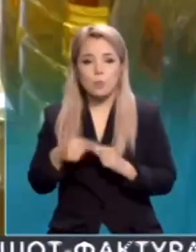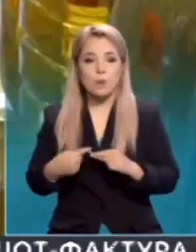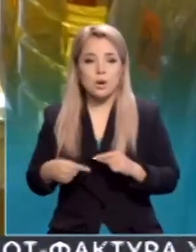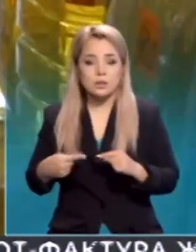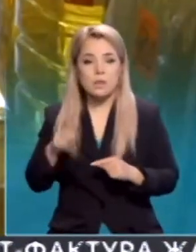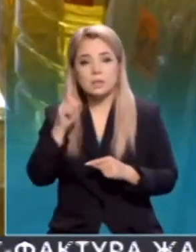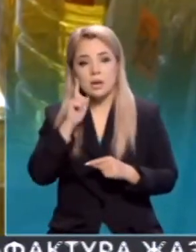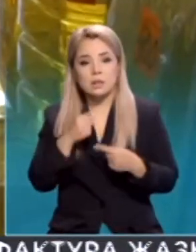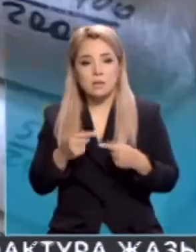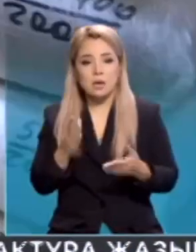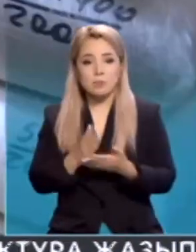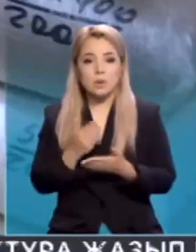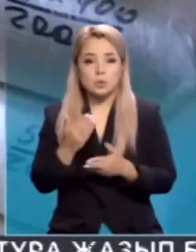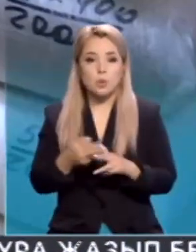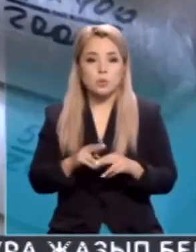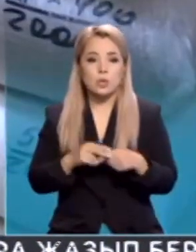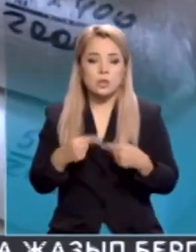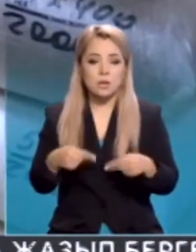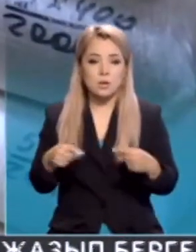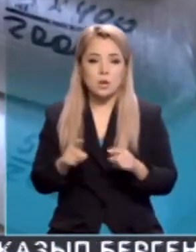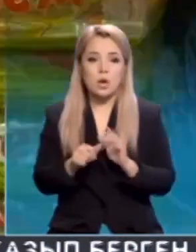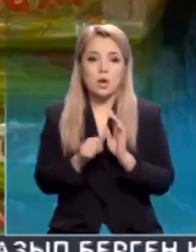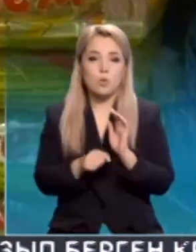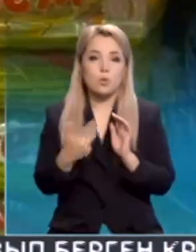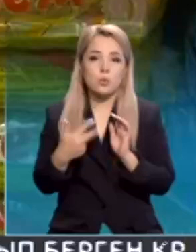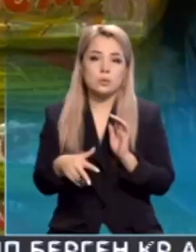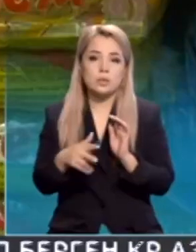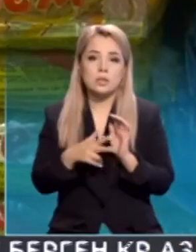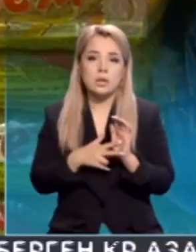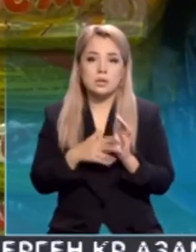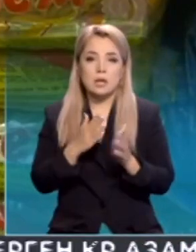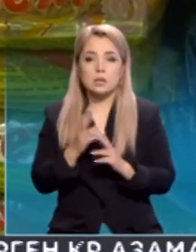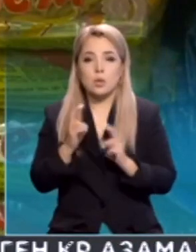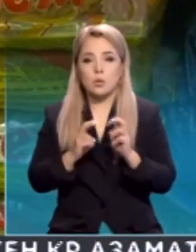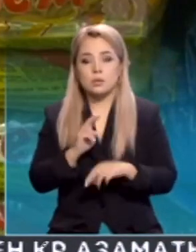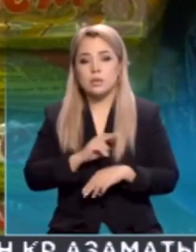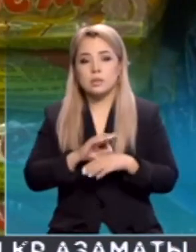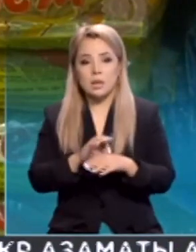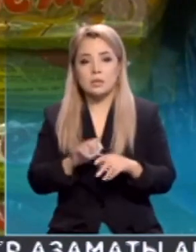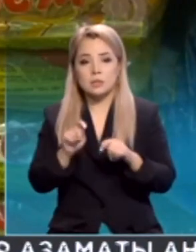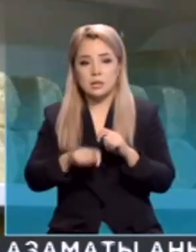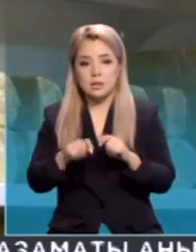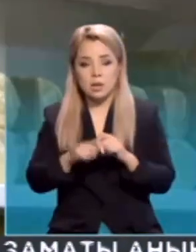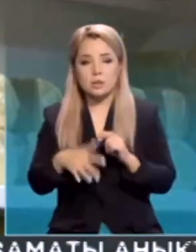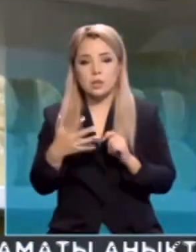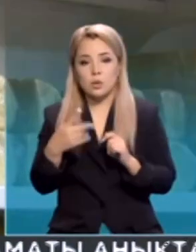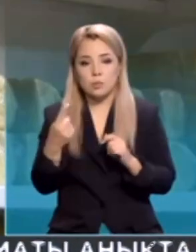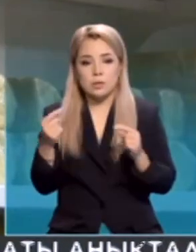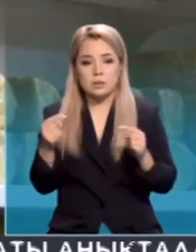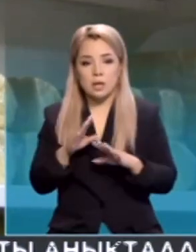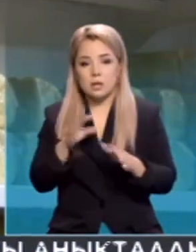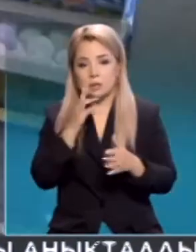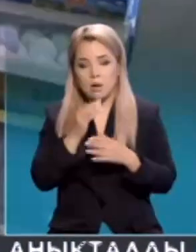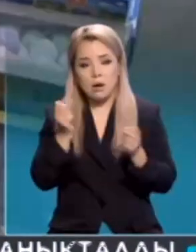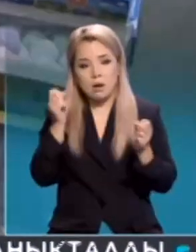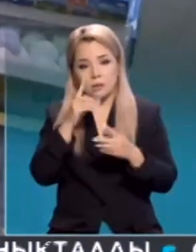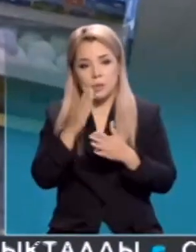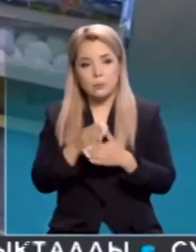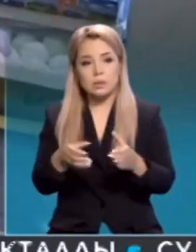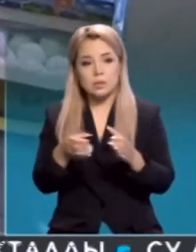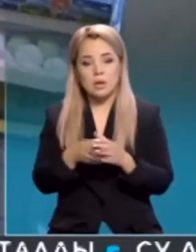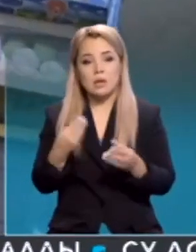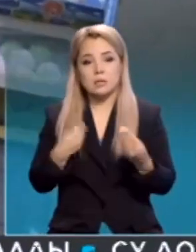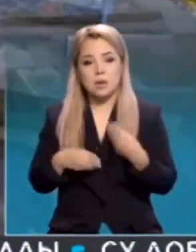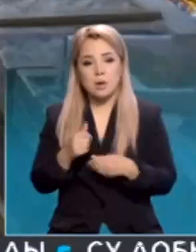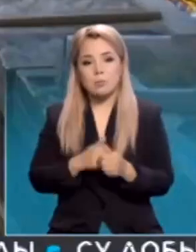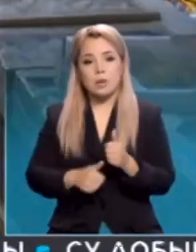макарон, тәттілер бар. Сондай-ақ өзге де 638 өнім тексеріліп, 51 сәйкессіздік анықталды. Бұл санатта